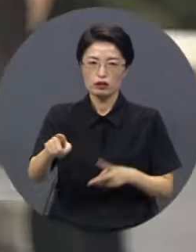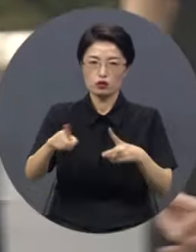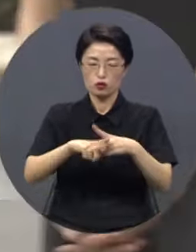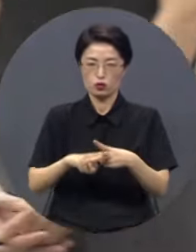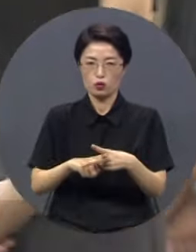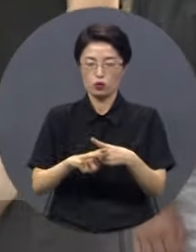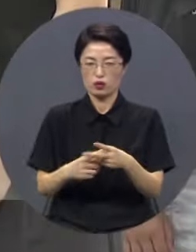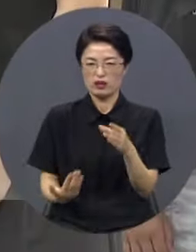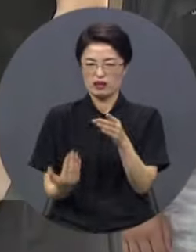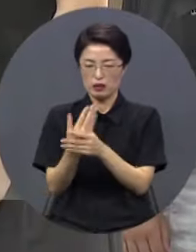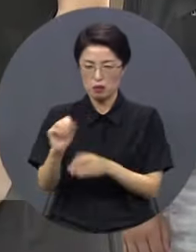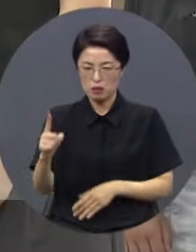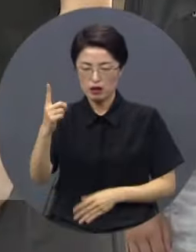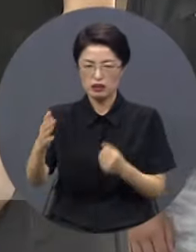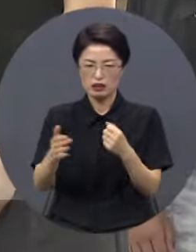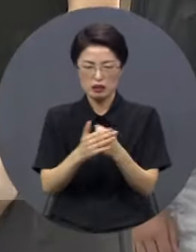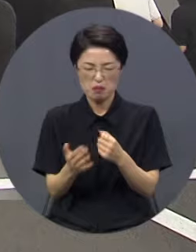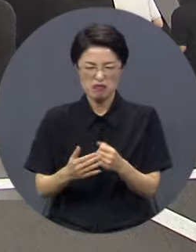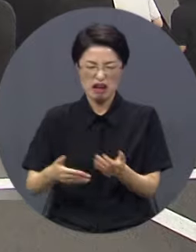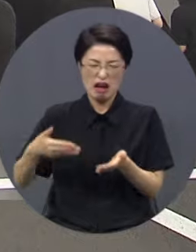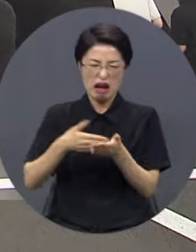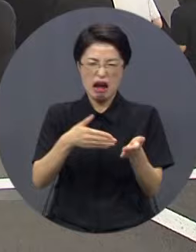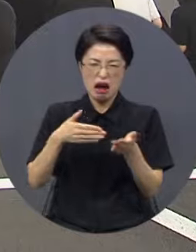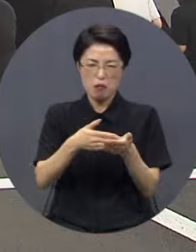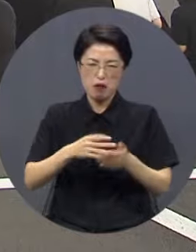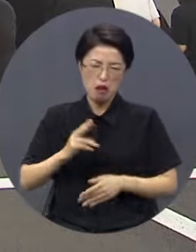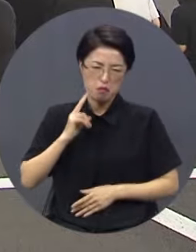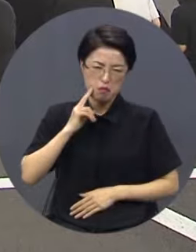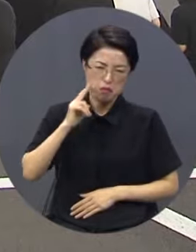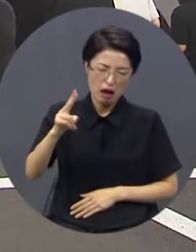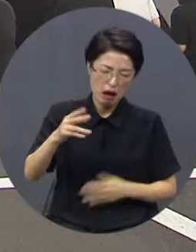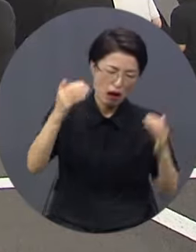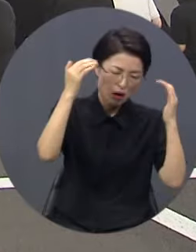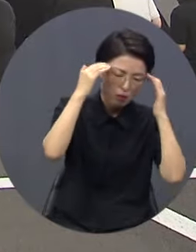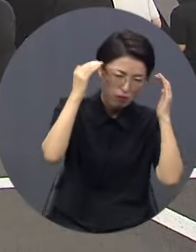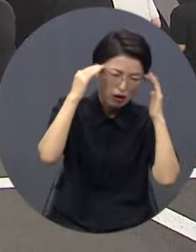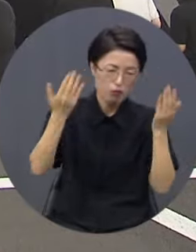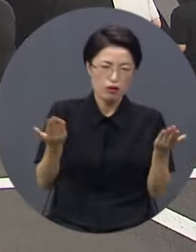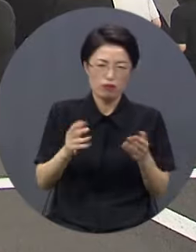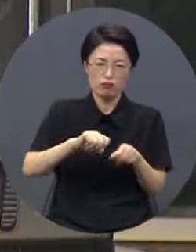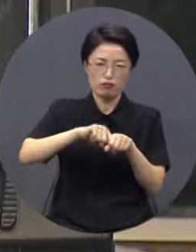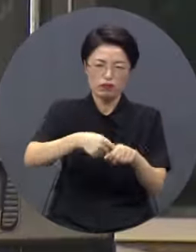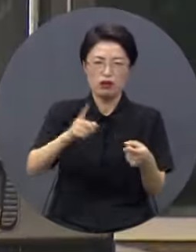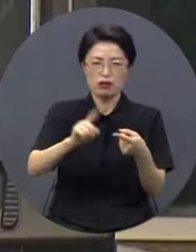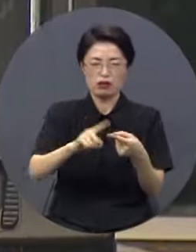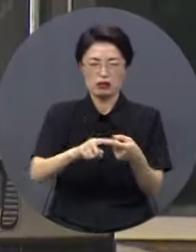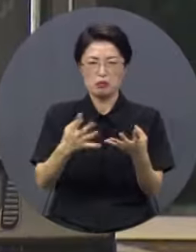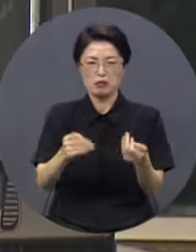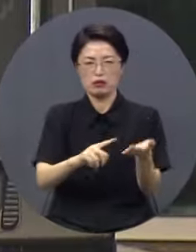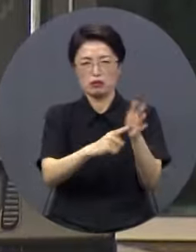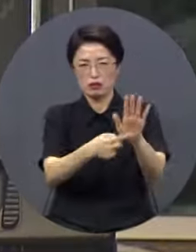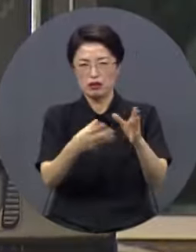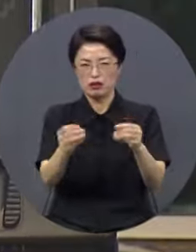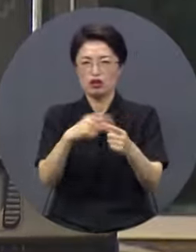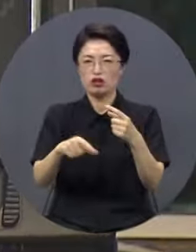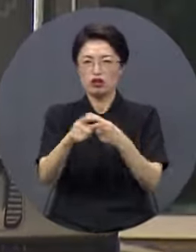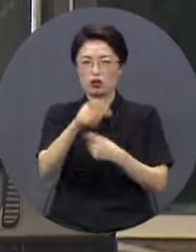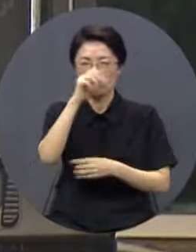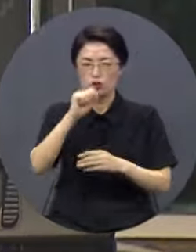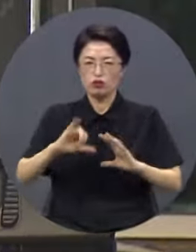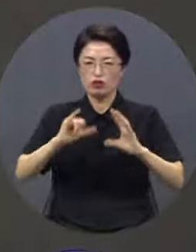업무과중에 시달리는 교사들의 문제가 알려졌다며 더 나은 교육 세상을 만들기 위해 함께 나아가겠다고